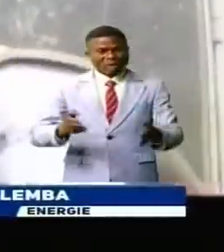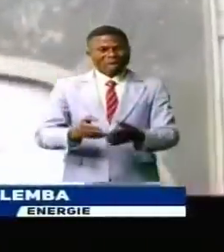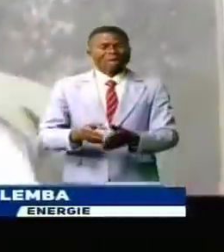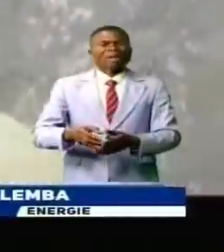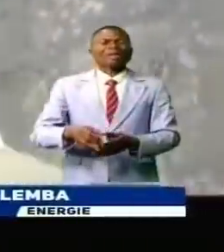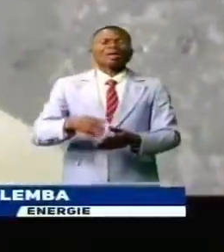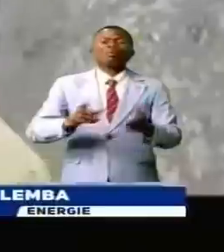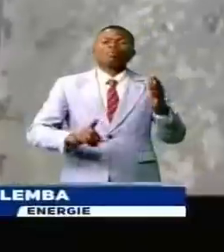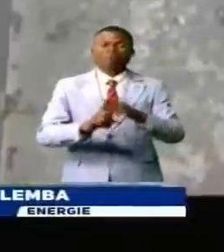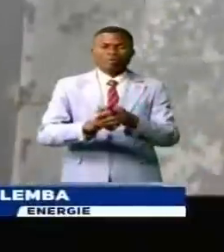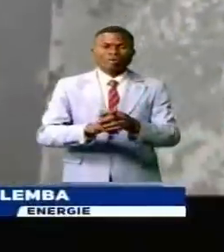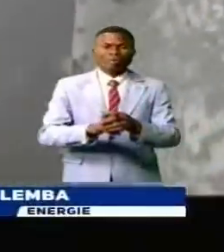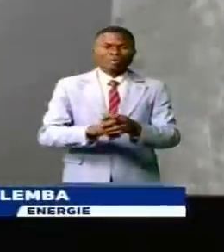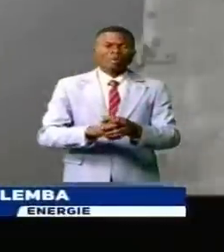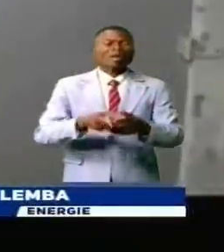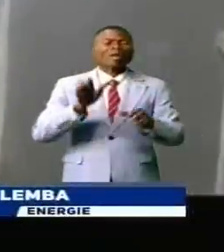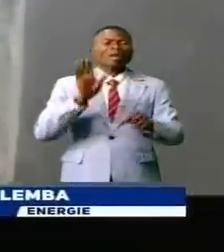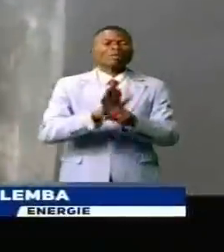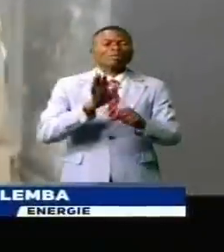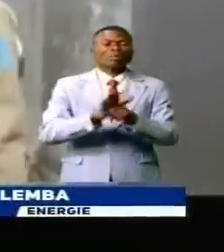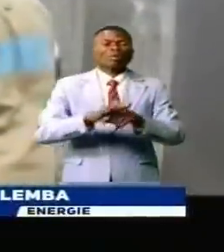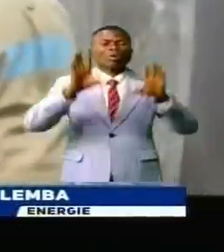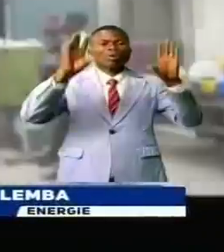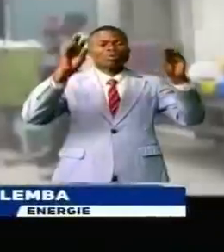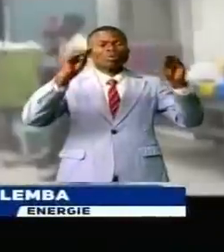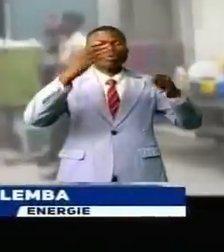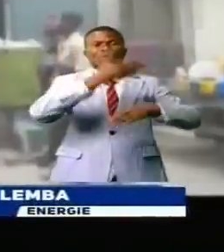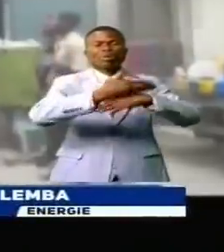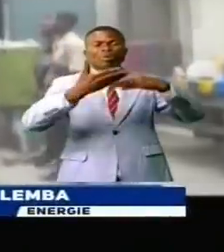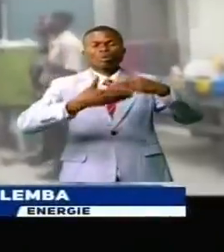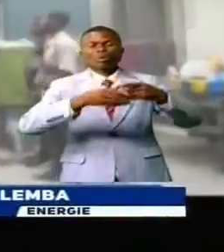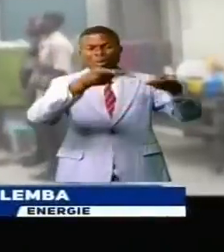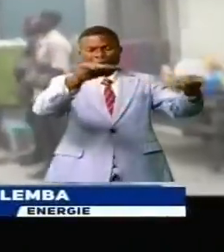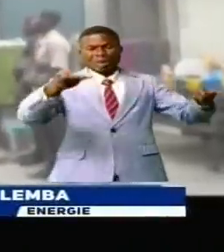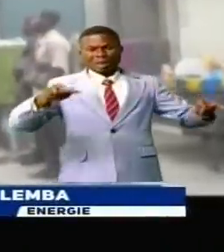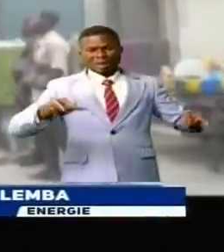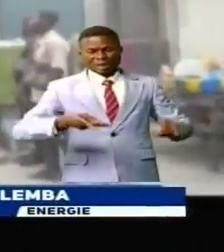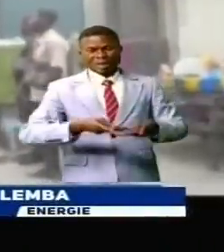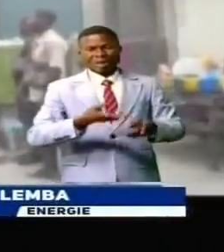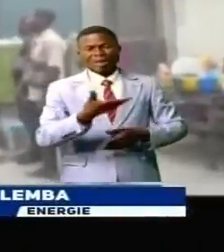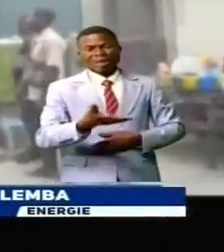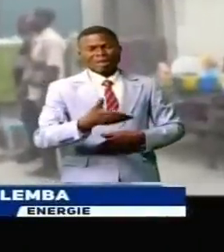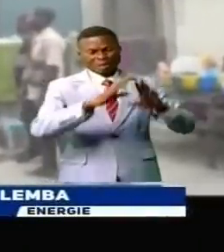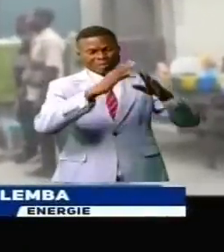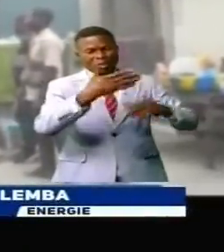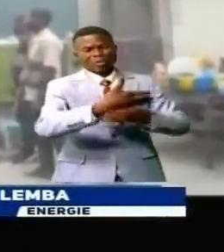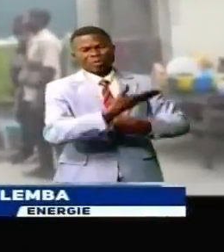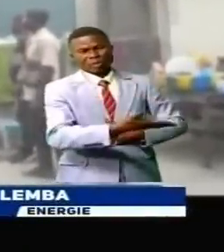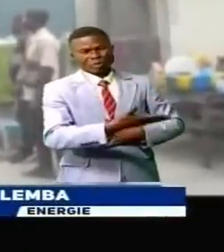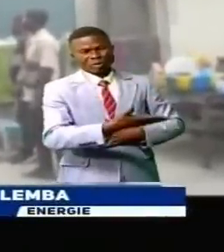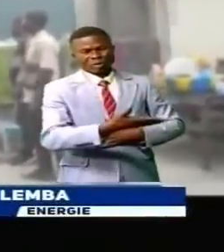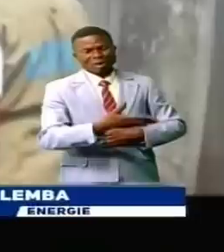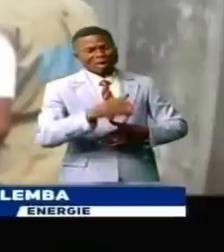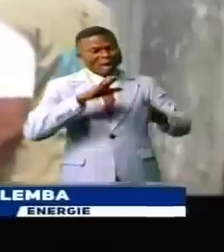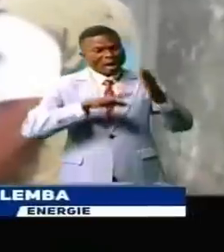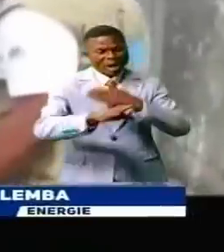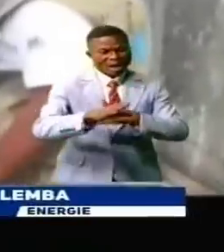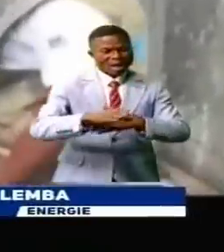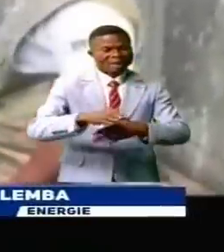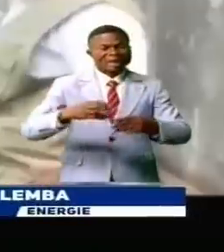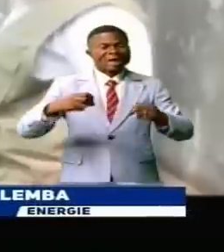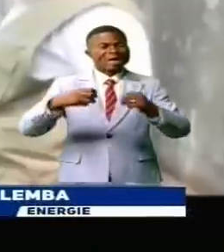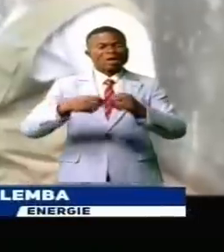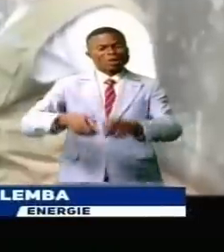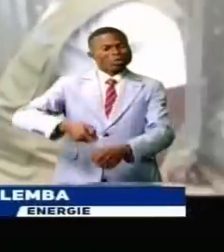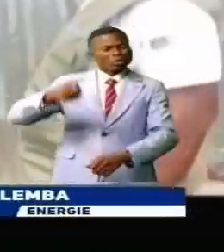se retrouve par la magie du génie foncier coincée dans une parcelle à côté d'une habitation. L'accès à la cabine pose problème